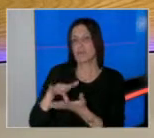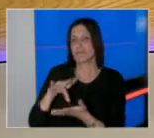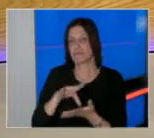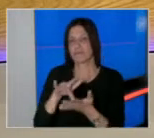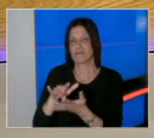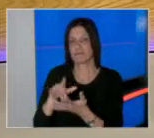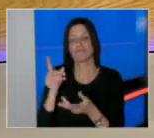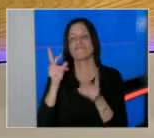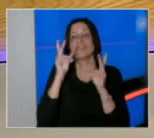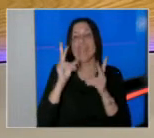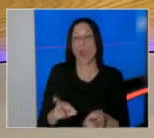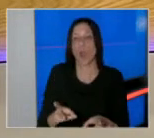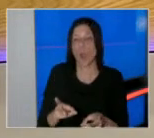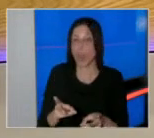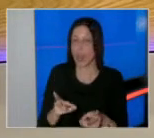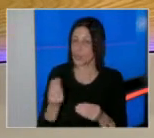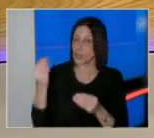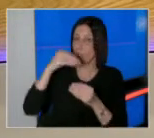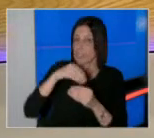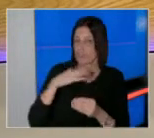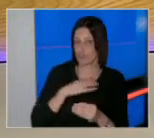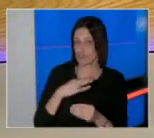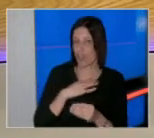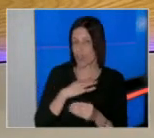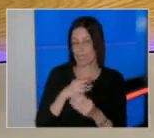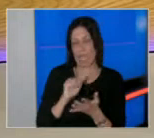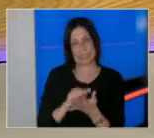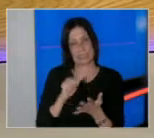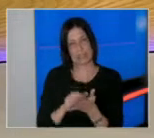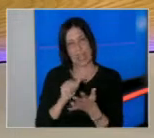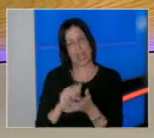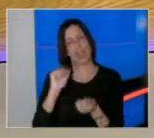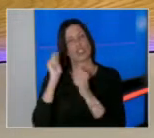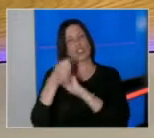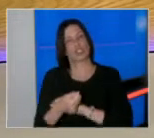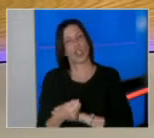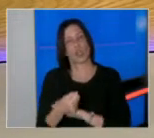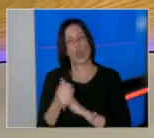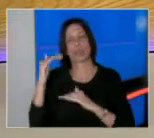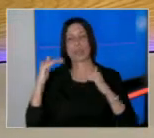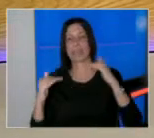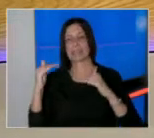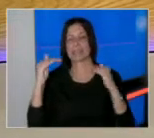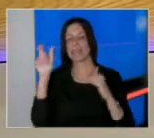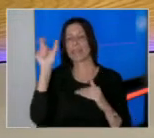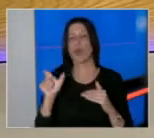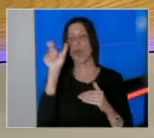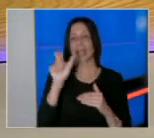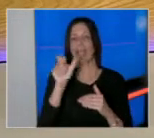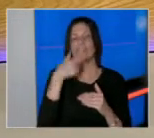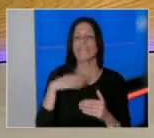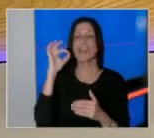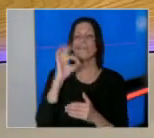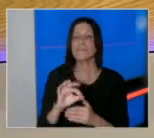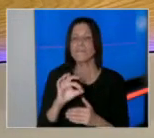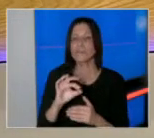אתר, עלולים, תוספת שלי רחמנה ליצלן, לשנות את המאזן הדמוגרפי ולפגוע